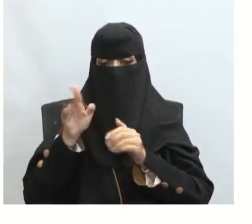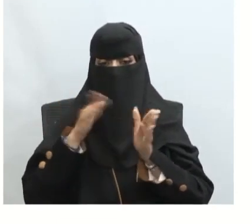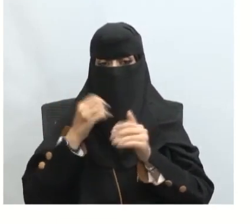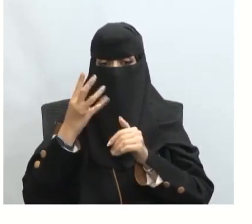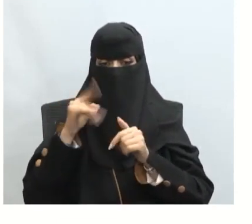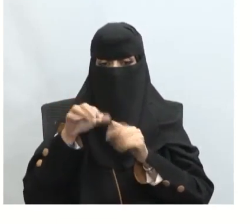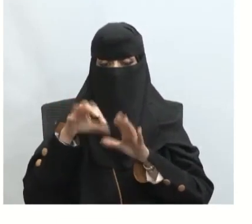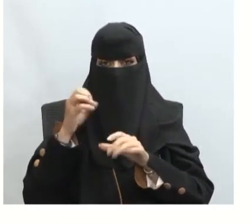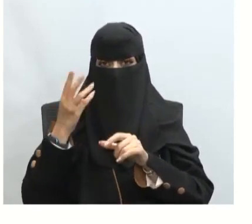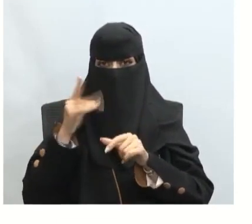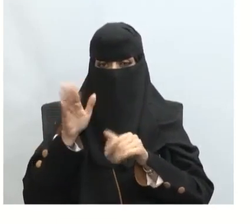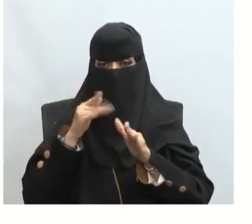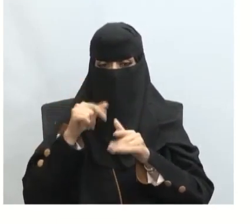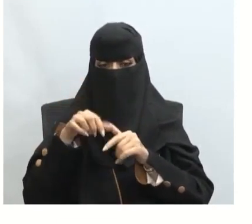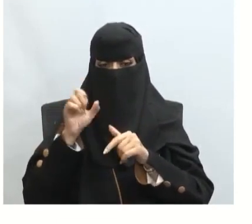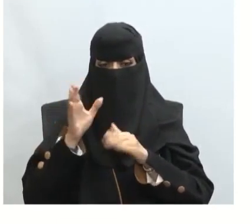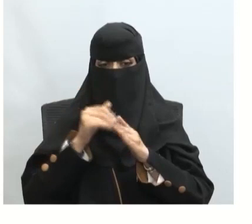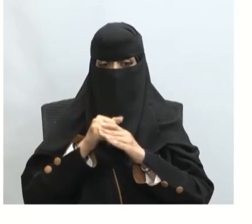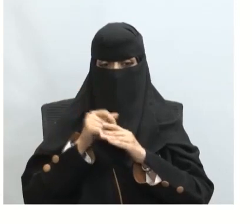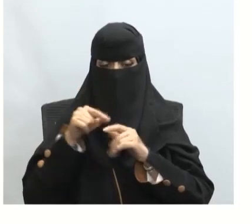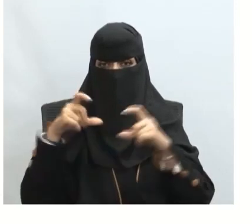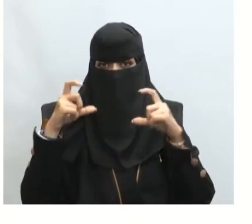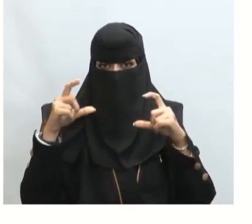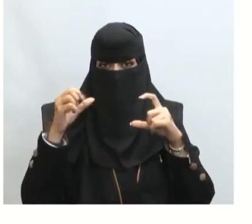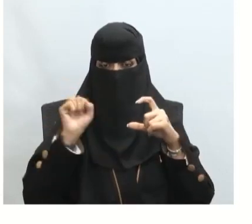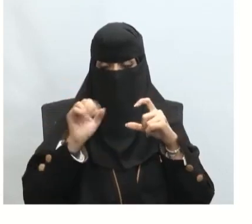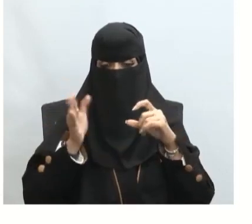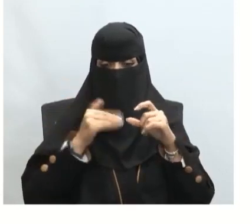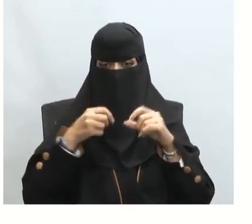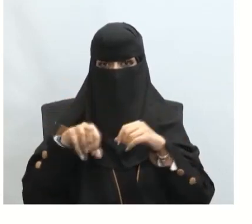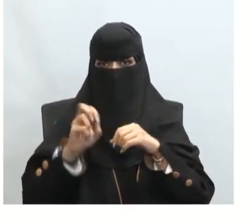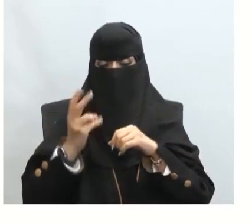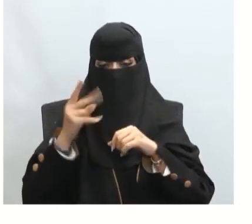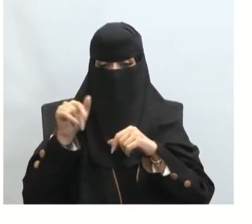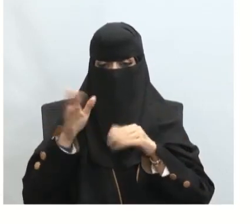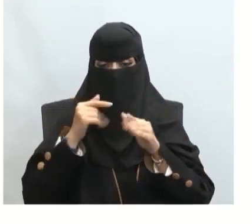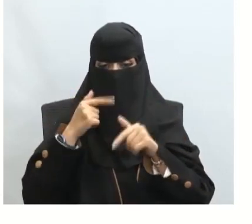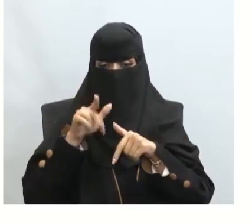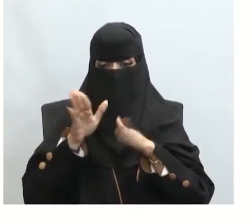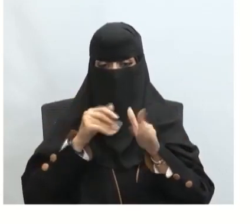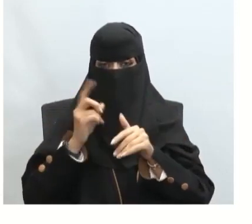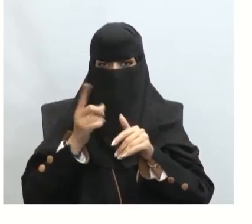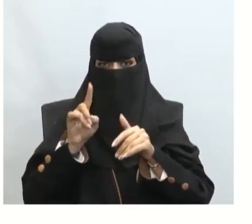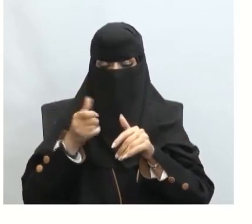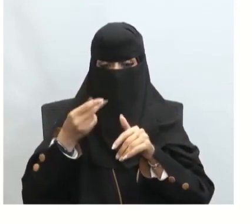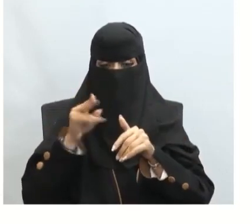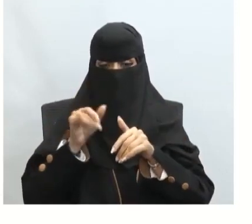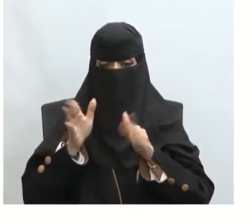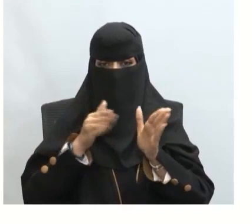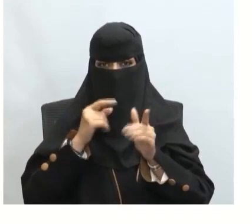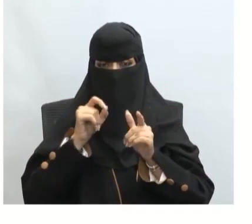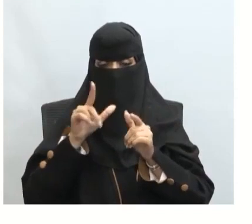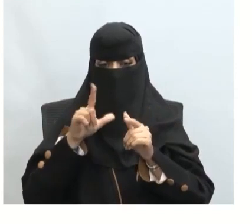ايثيلين طبعا هنا الصيغه الخاصه فيه الجزء الثاني من السؤال بولي رباعي الفلورو